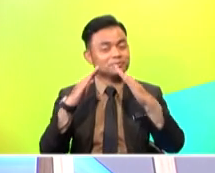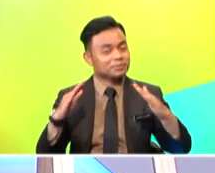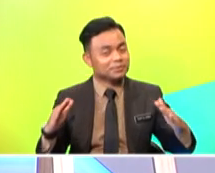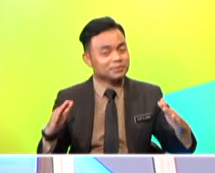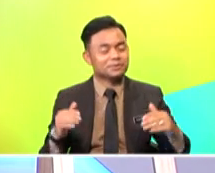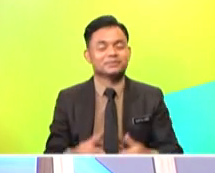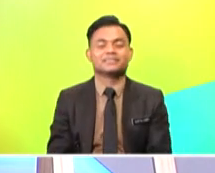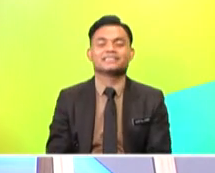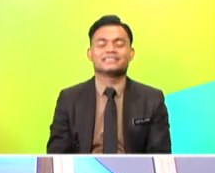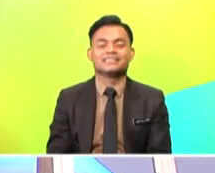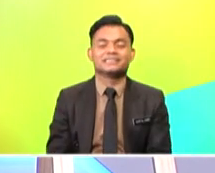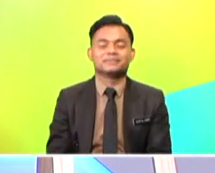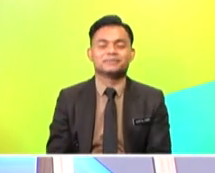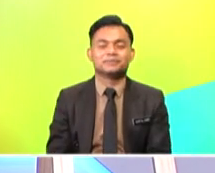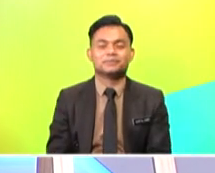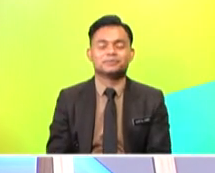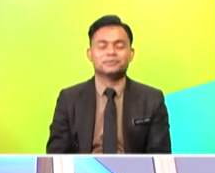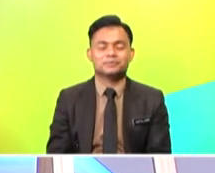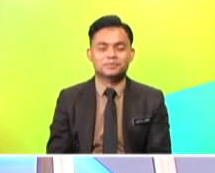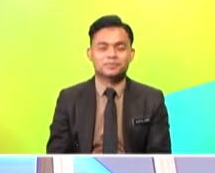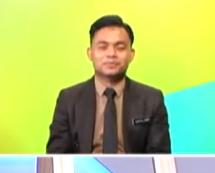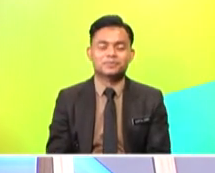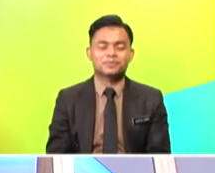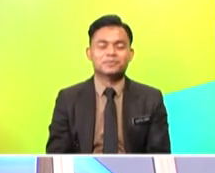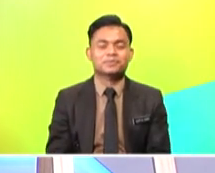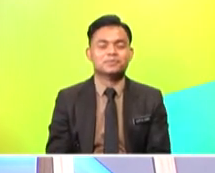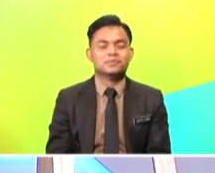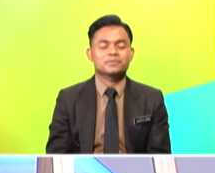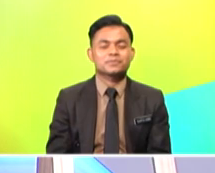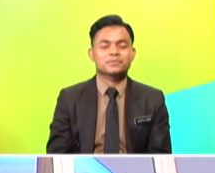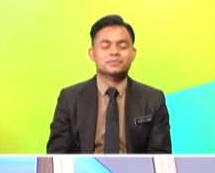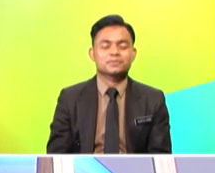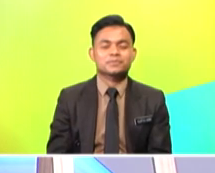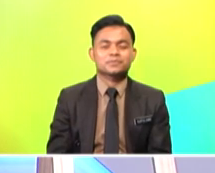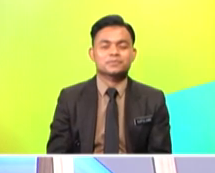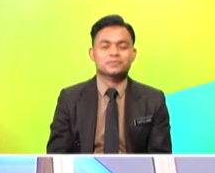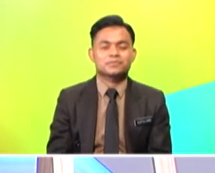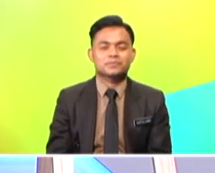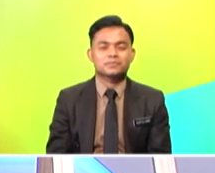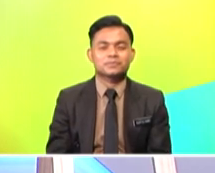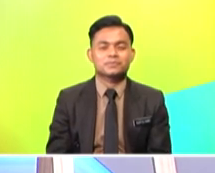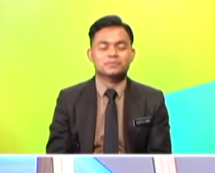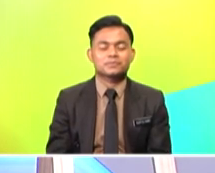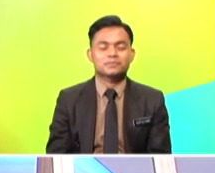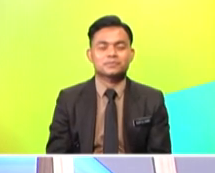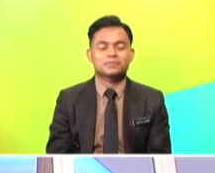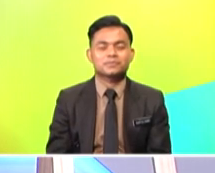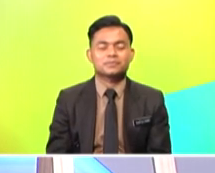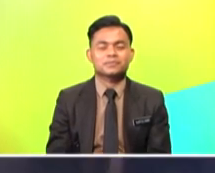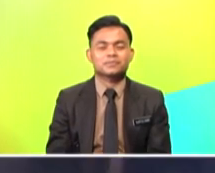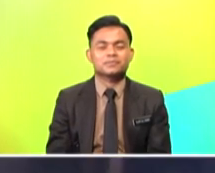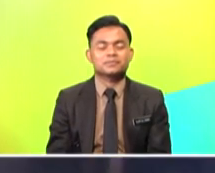Rumah warna coklat, warna biru, cantik cikgu. Boleh. Okey. Ifan ambil bumbung dekat sini dulu. Yang ini ke rumah dekat sungai cikgu